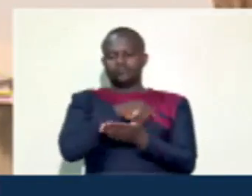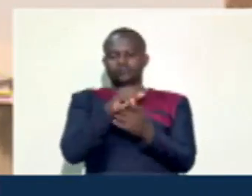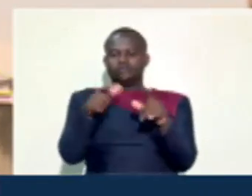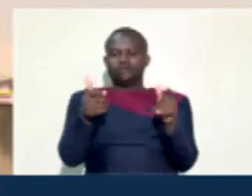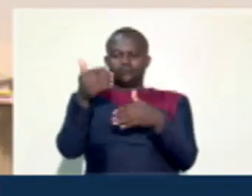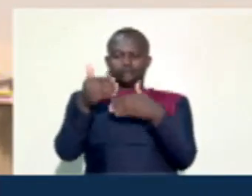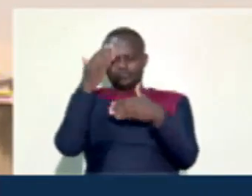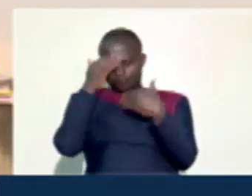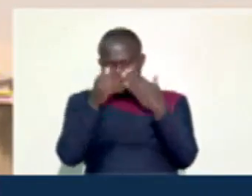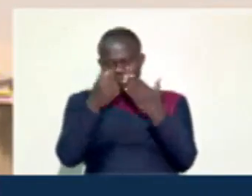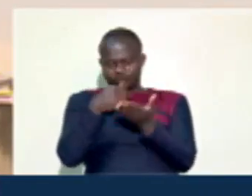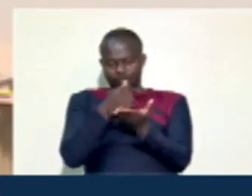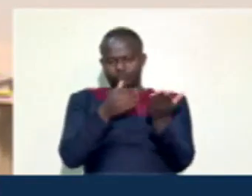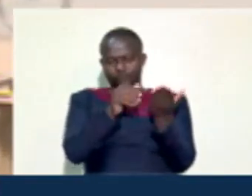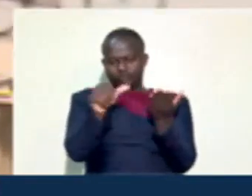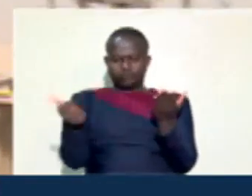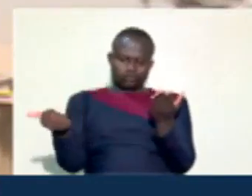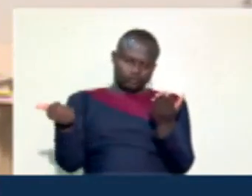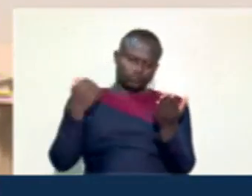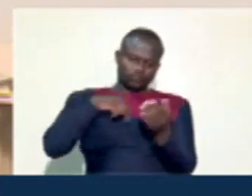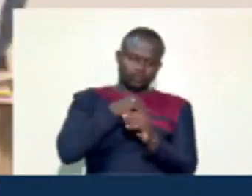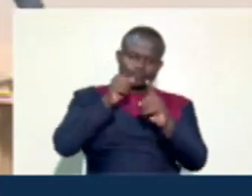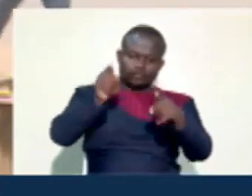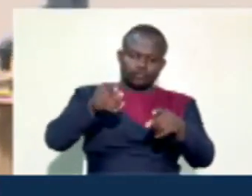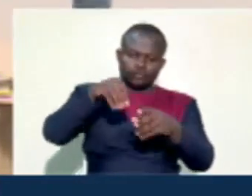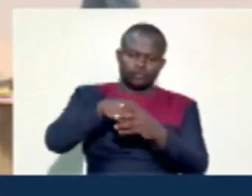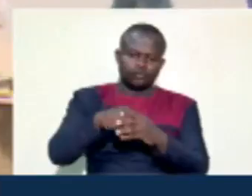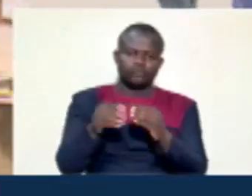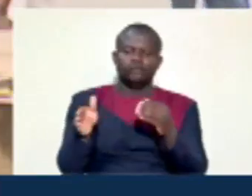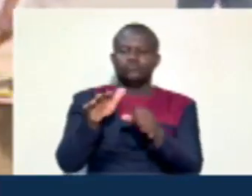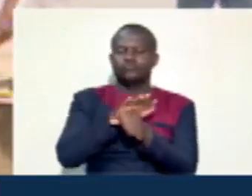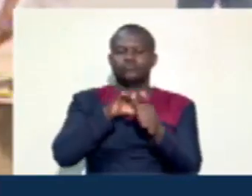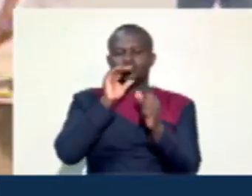yegereye kugira ngo bya bitaka bindi bijya bimanuka bikagwamo bikaza bikaziziba bitazaziga.